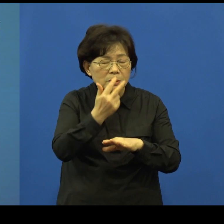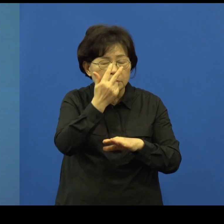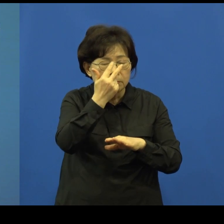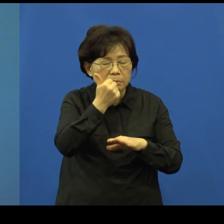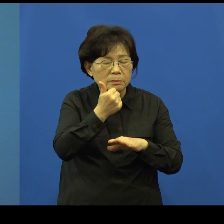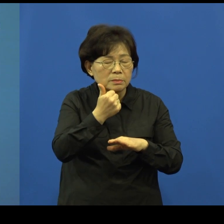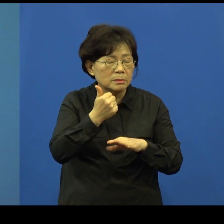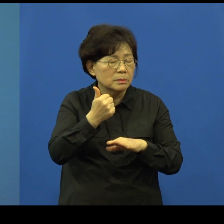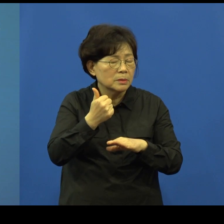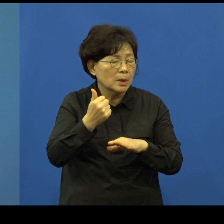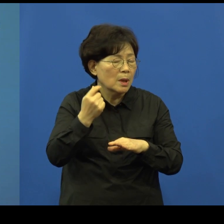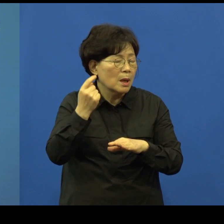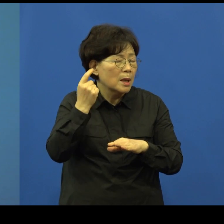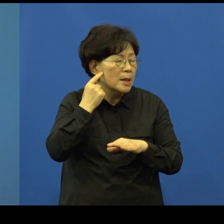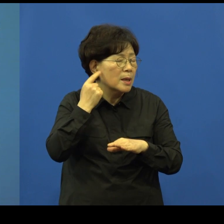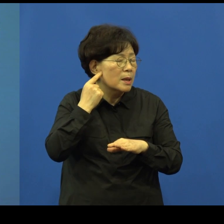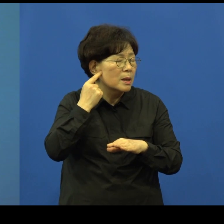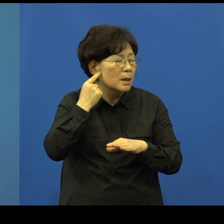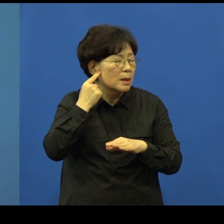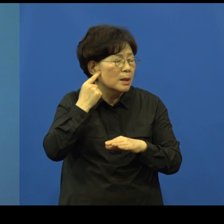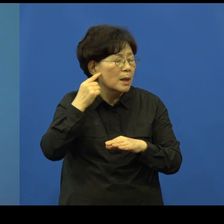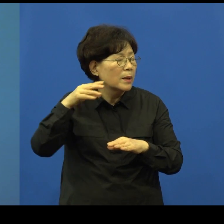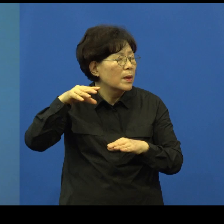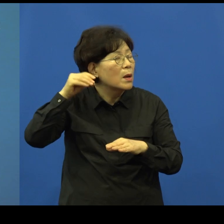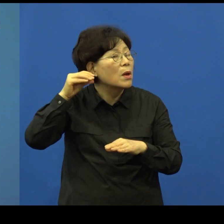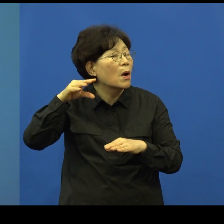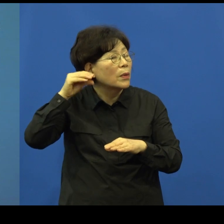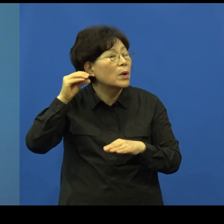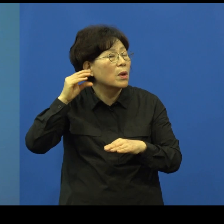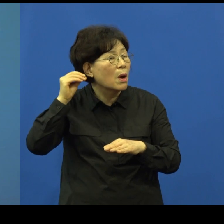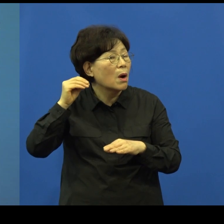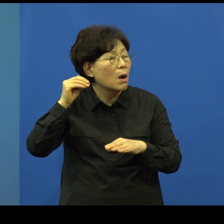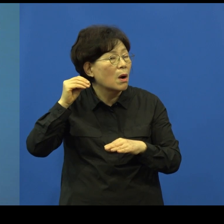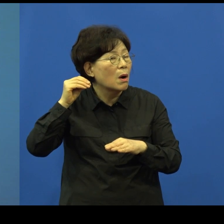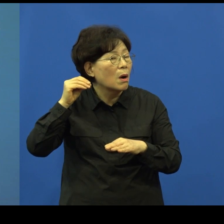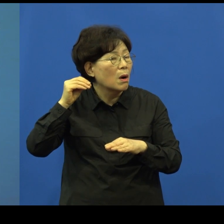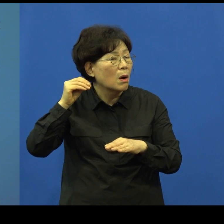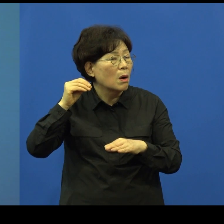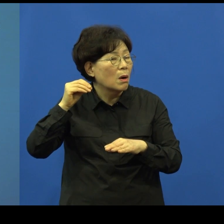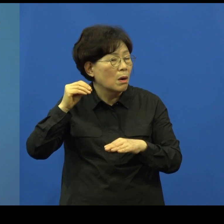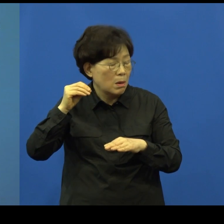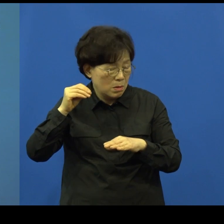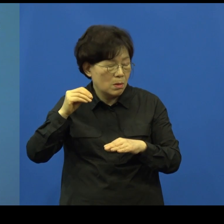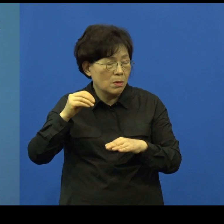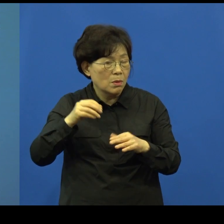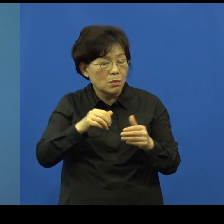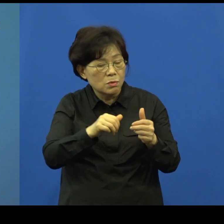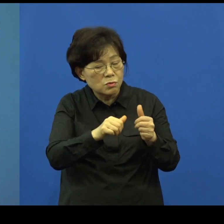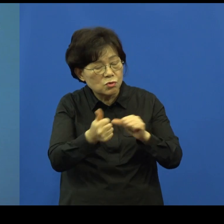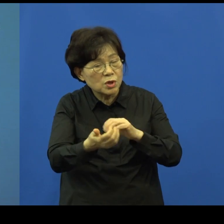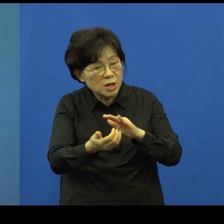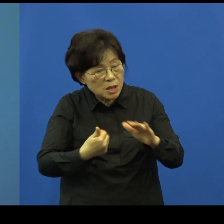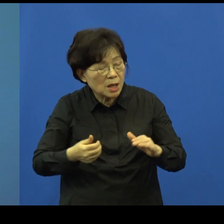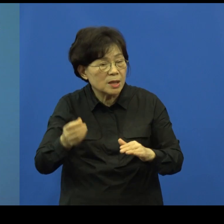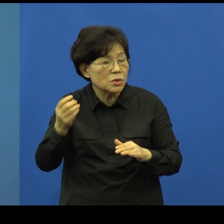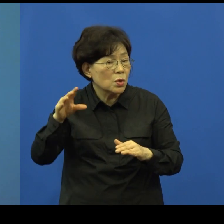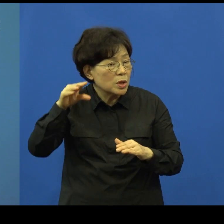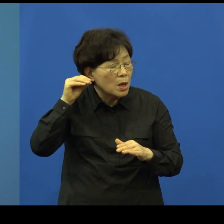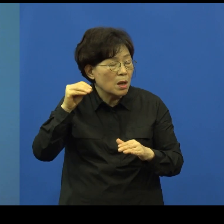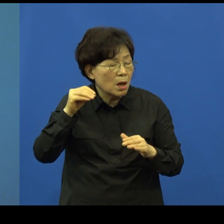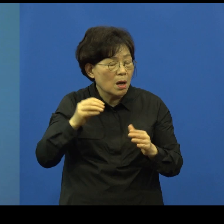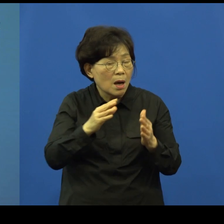의식이 없는 것 같은데 마지막까지 있는 게 청각이에요. 듣는다는 거예요. 근데